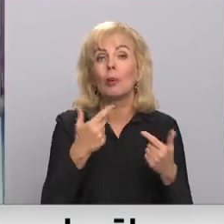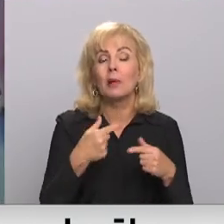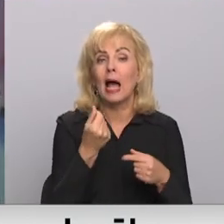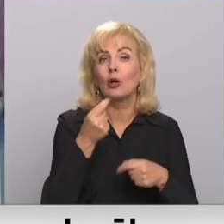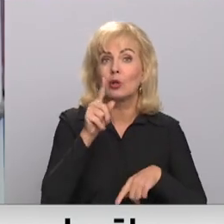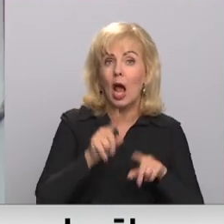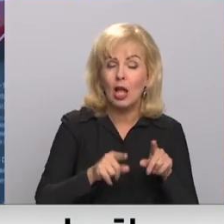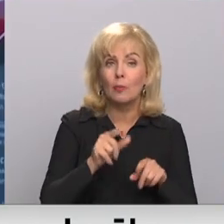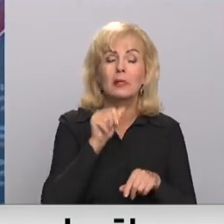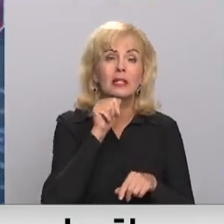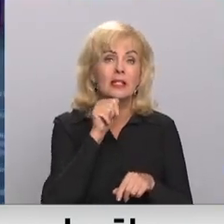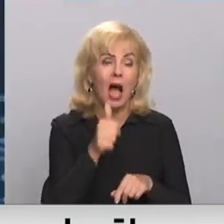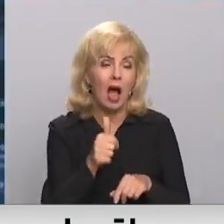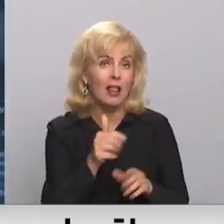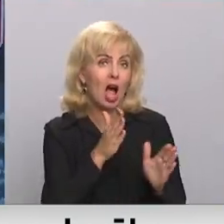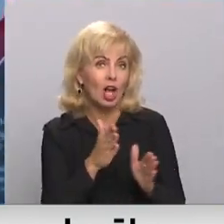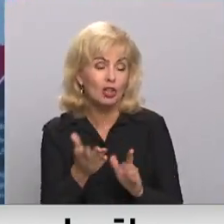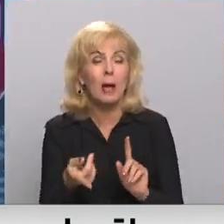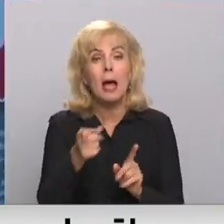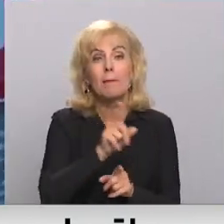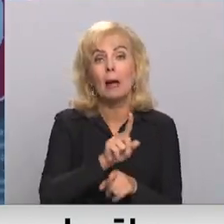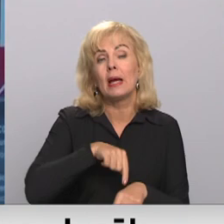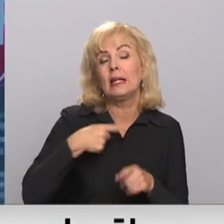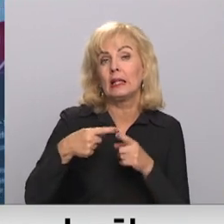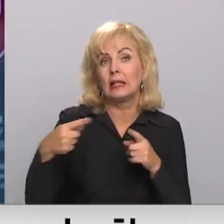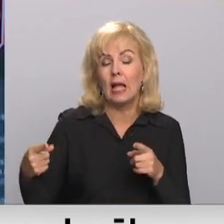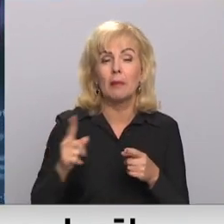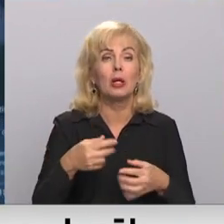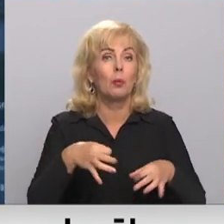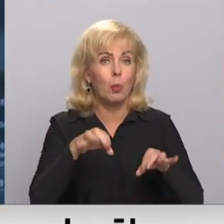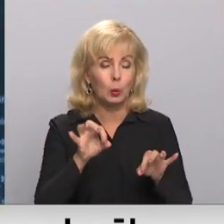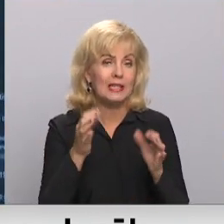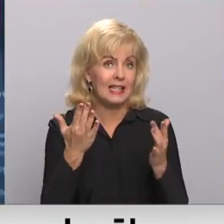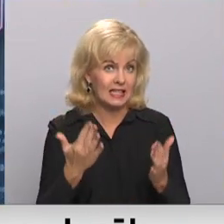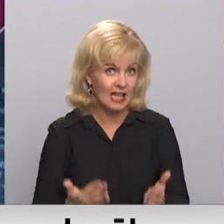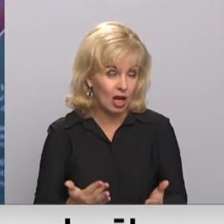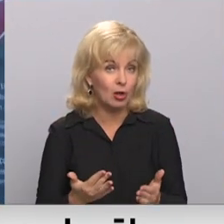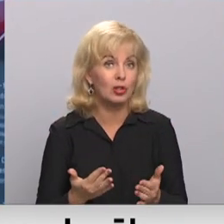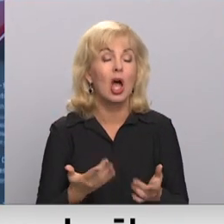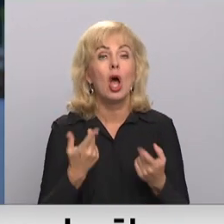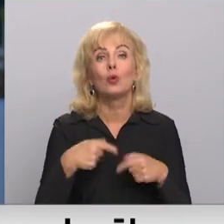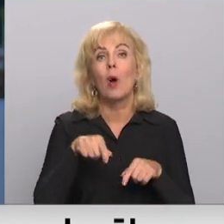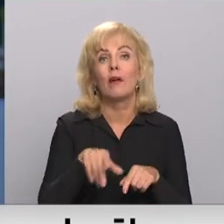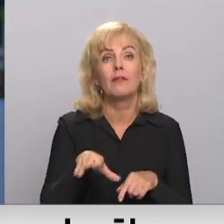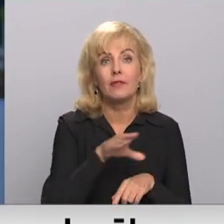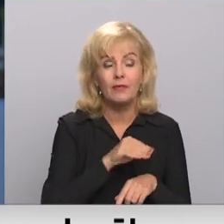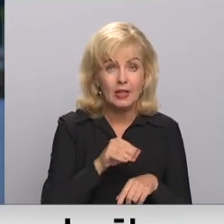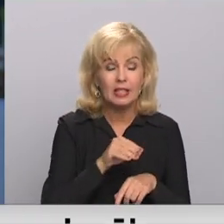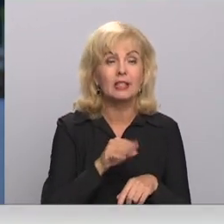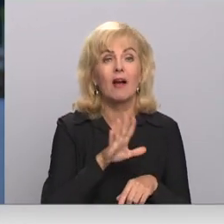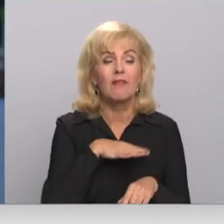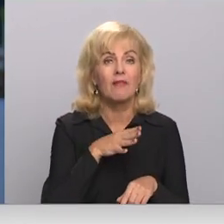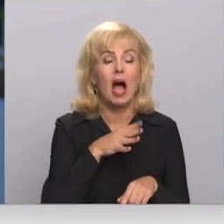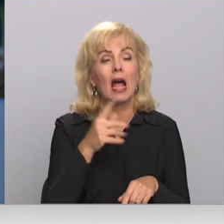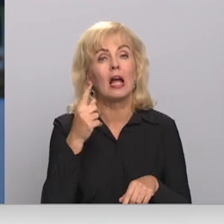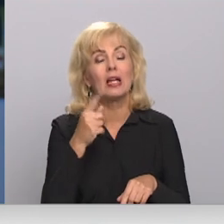un zaļajā režīmā. Kārtējām pārmaiņām ilgtermiņā gan ir būtiskas sekas. Kaut kā mums no šitā visa ir jāiet ārā, jo mēs nevaram